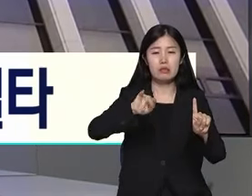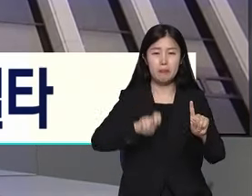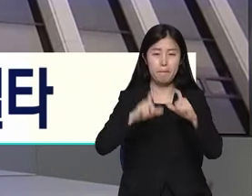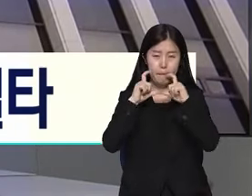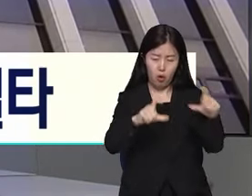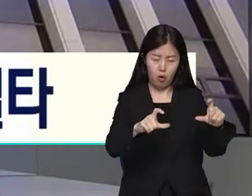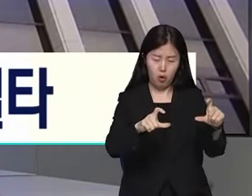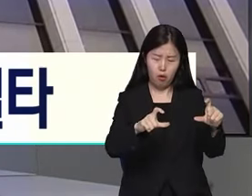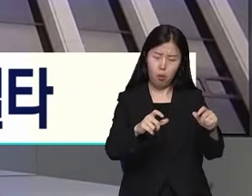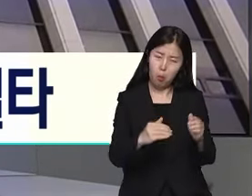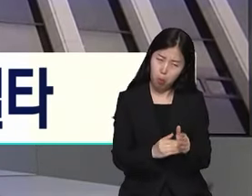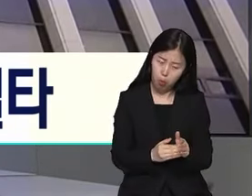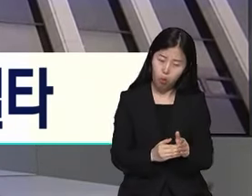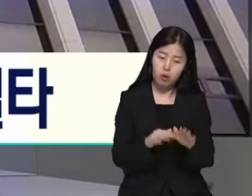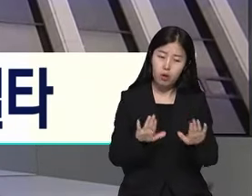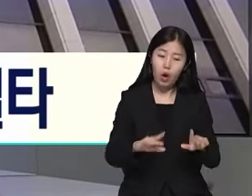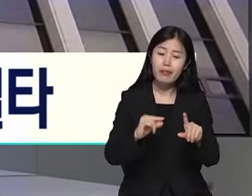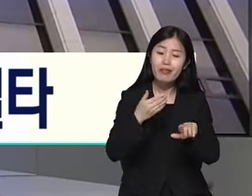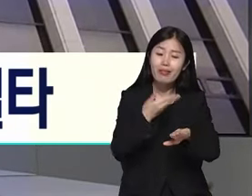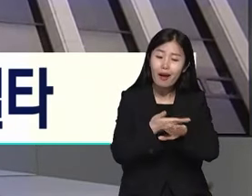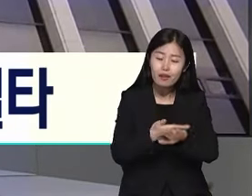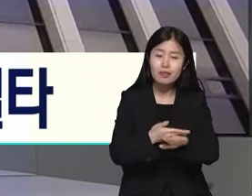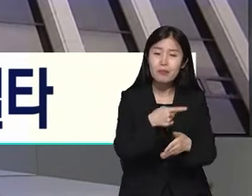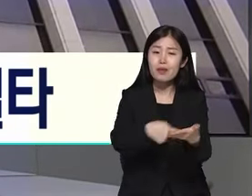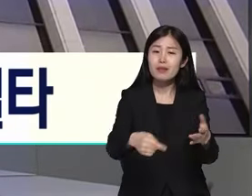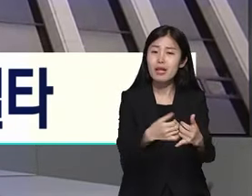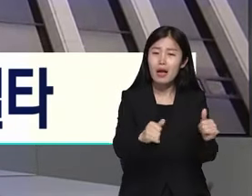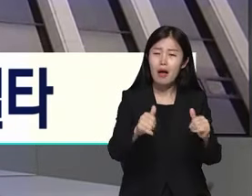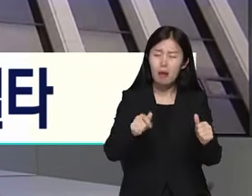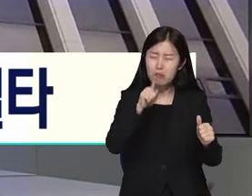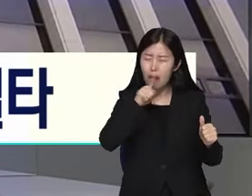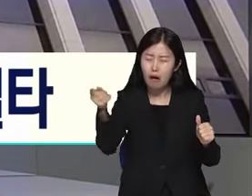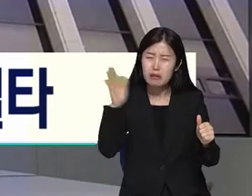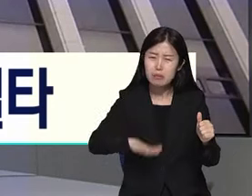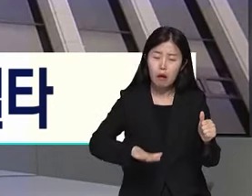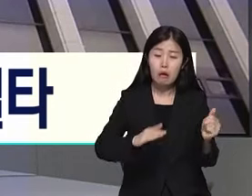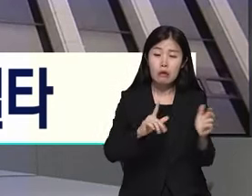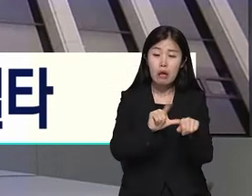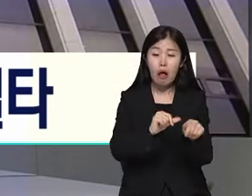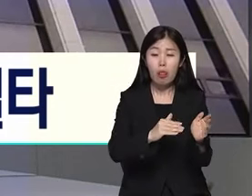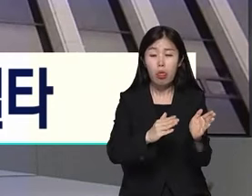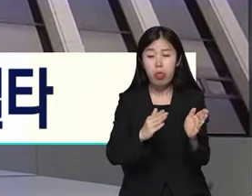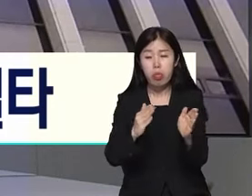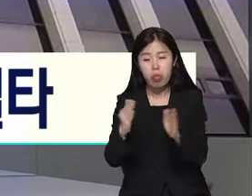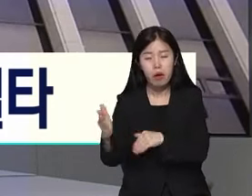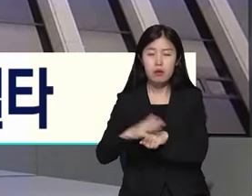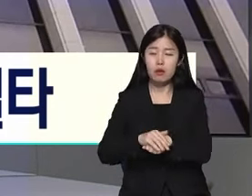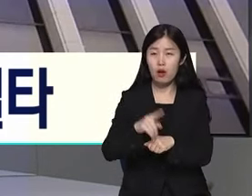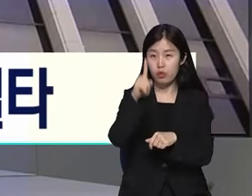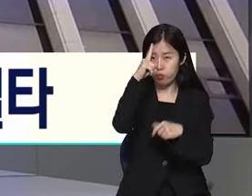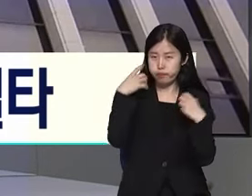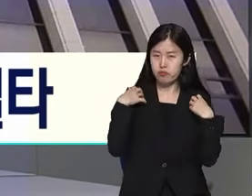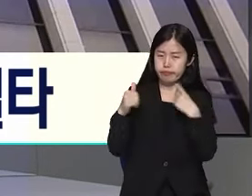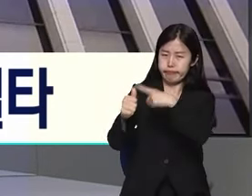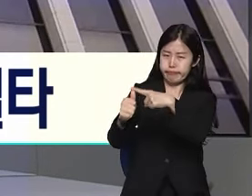계속 늦어지고 있어 일본 정부와 전범기업을 질타하는 목소리가 높아지고 있습니다. 신대희 기자가